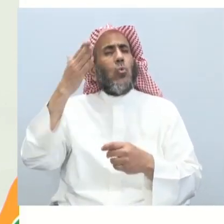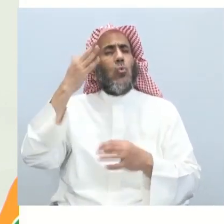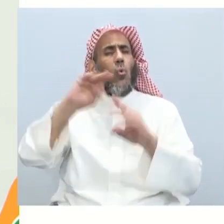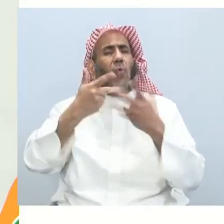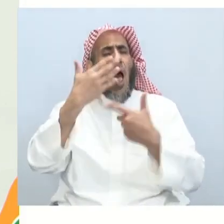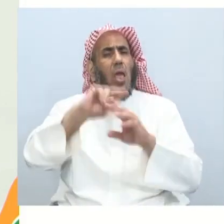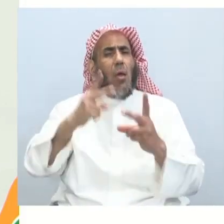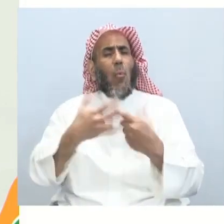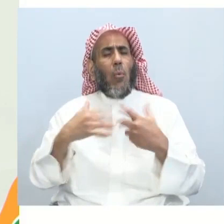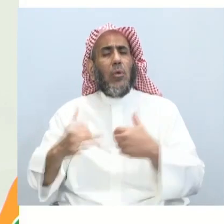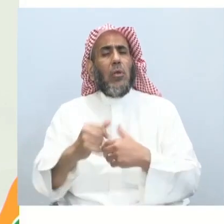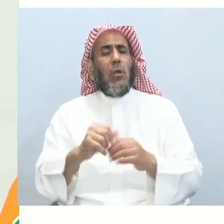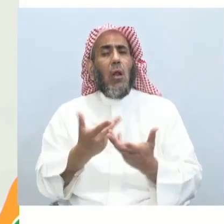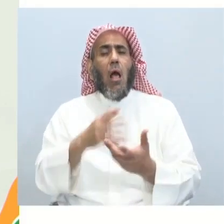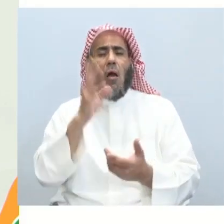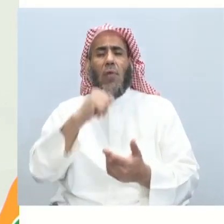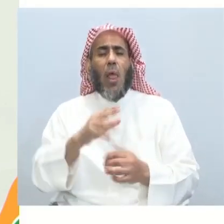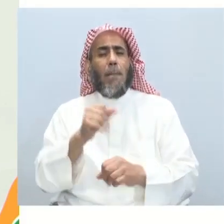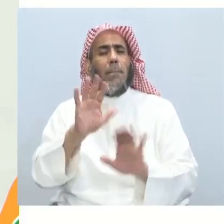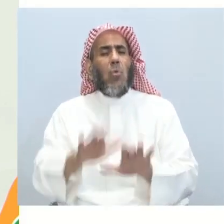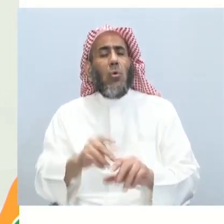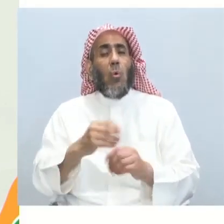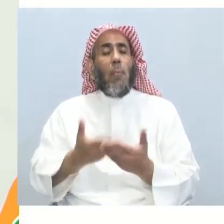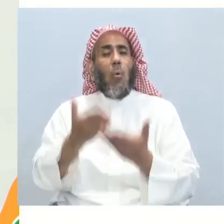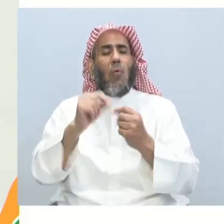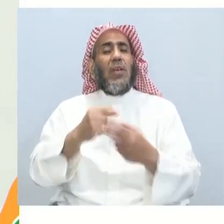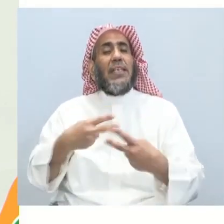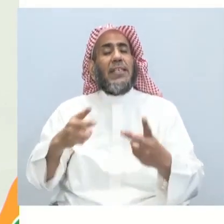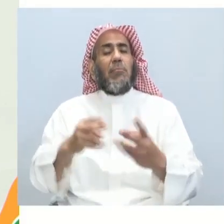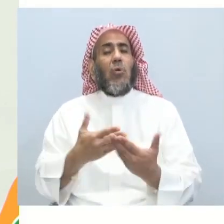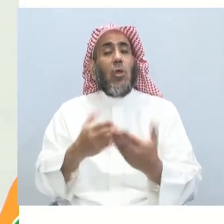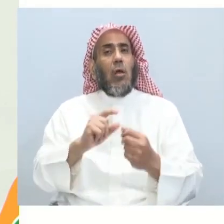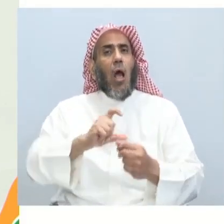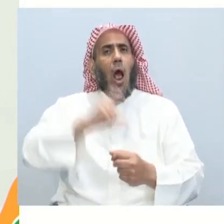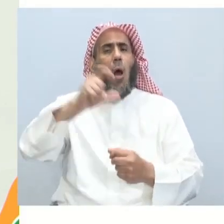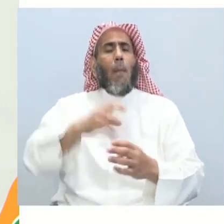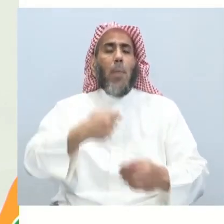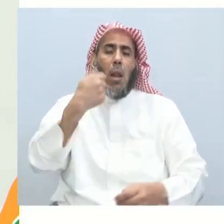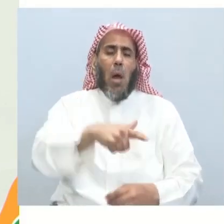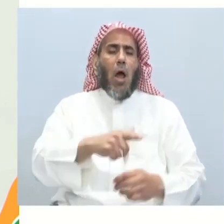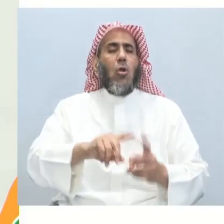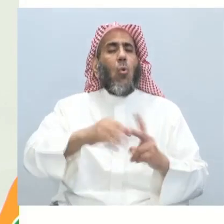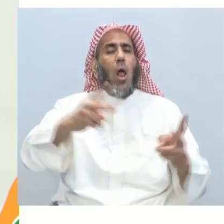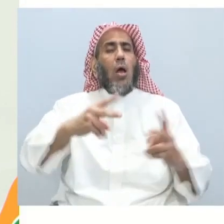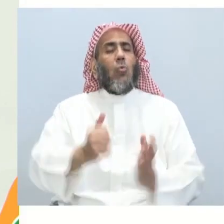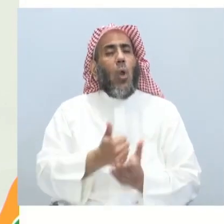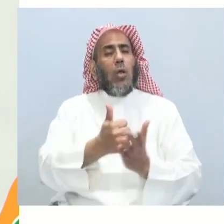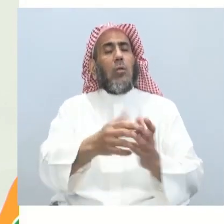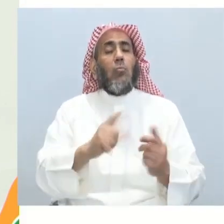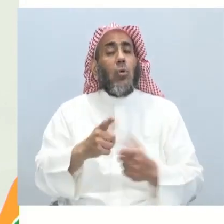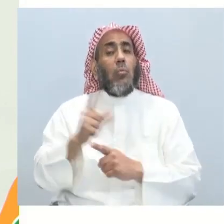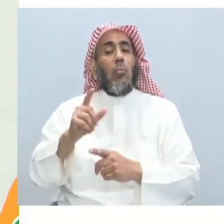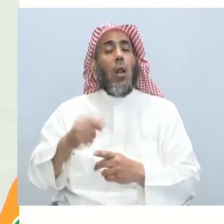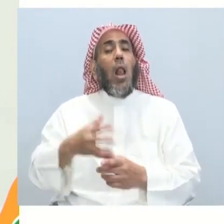نائبه بالعرب الوت فلم يقعد ولم يقم ويستجيب داعيها اذا صرخت بالمال والالي والانصاري والحشم معنى